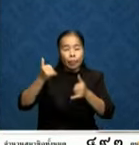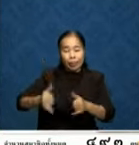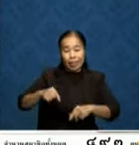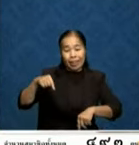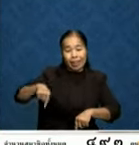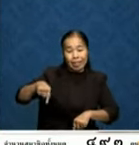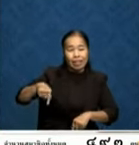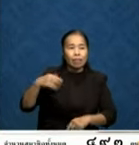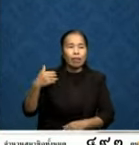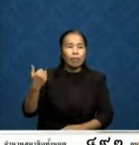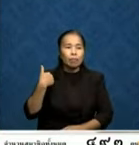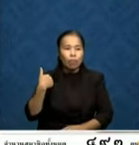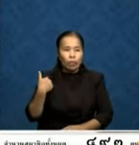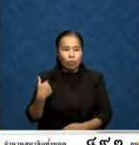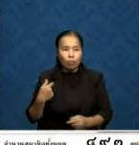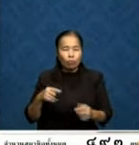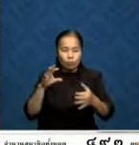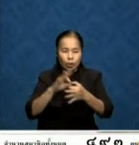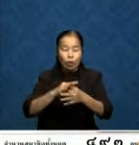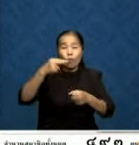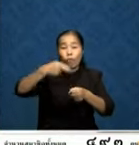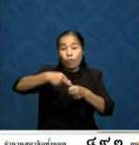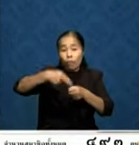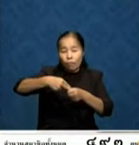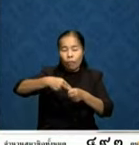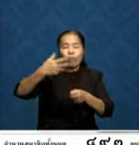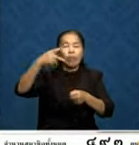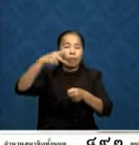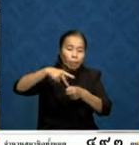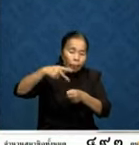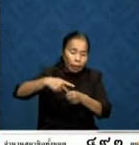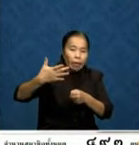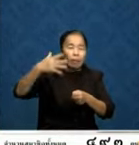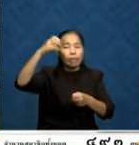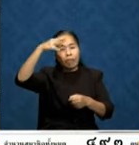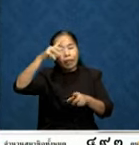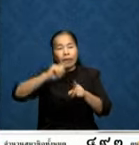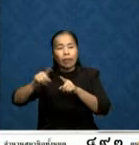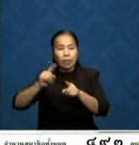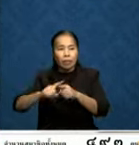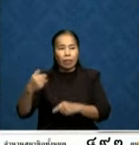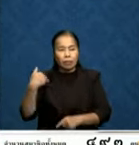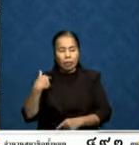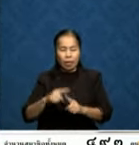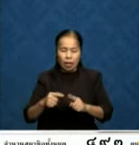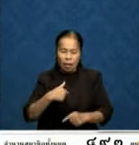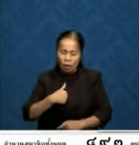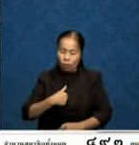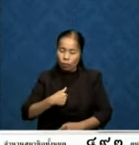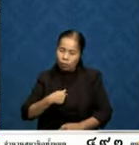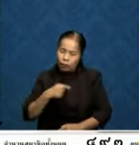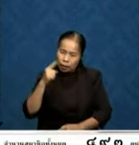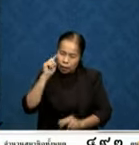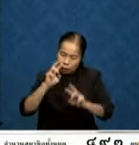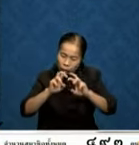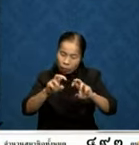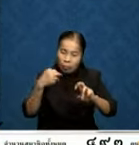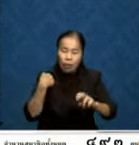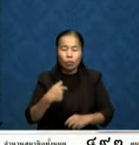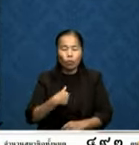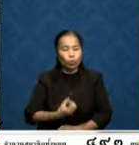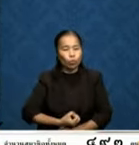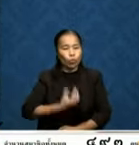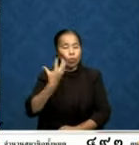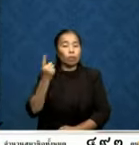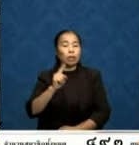างๆผมเนี่ยซึ่งติดตามเรื่องพลังงานมาแล้วบวกกับการที่ผมติดตามเรื่องทุนผูกขาดอยู่นะครับเป็นที่น่าตกใจอย่างยิ่งครับว่